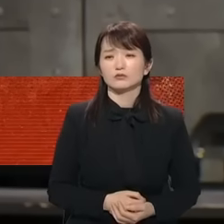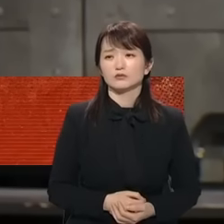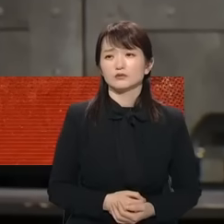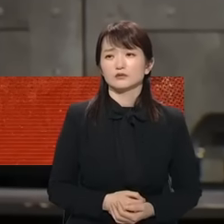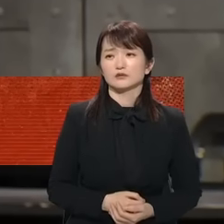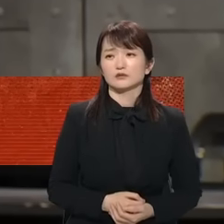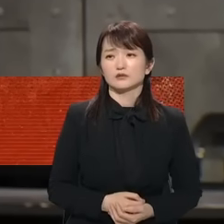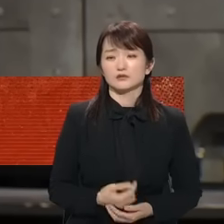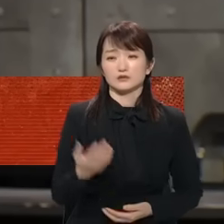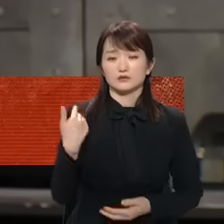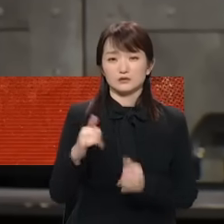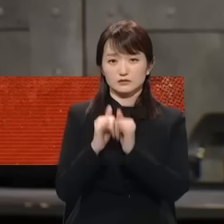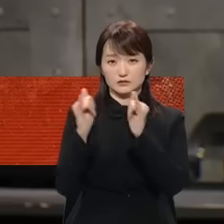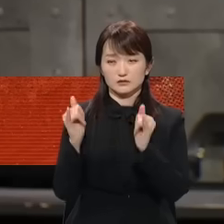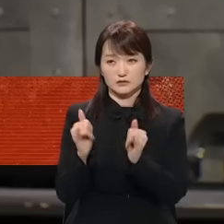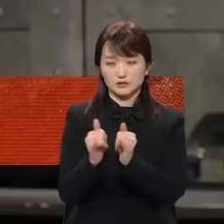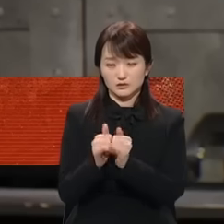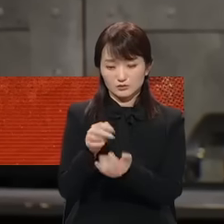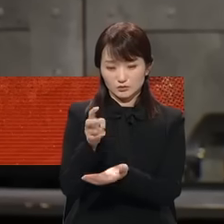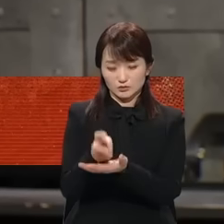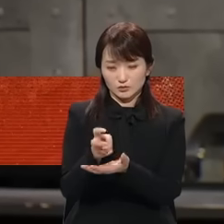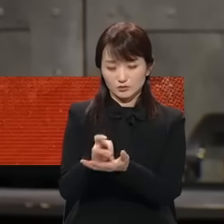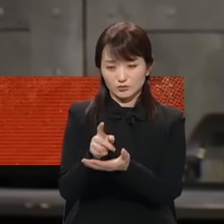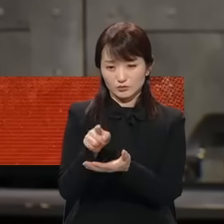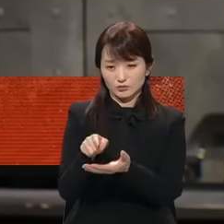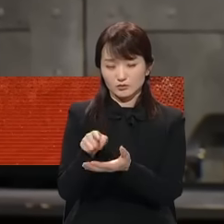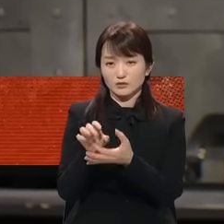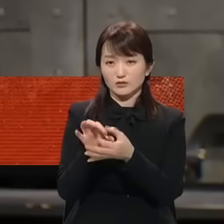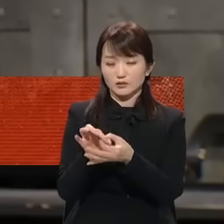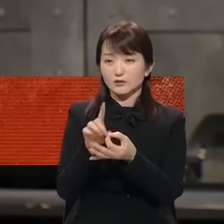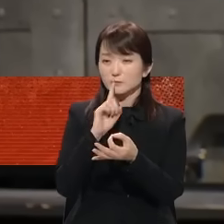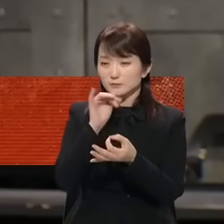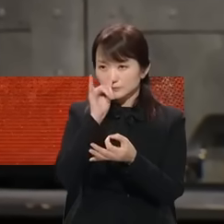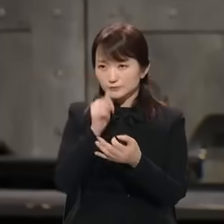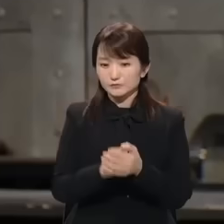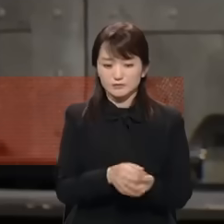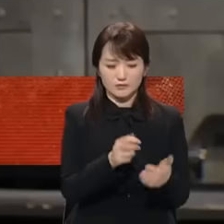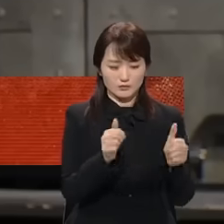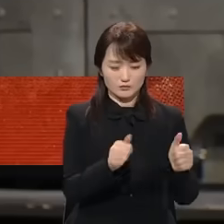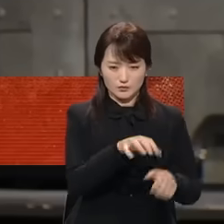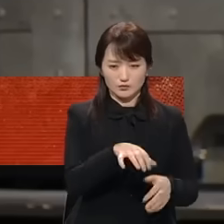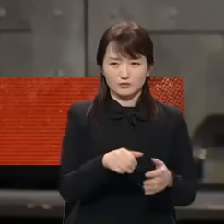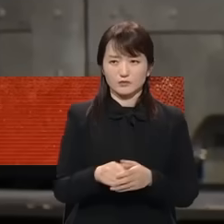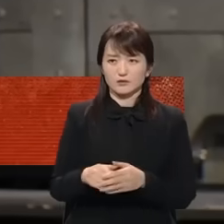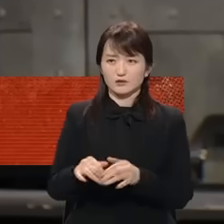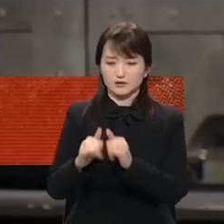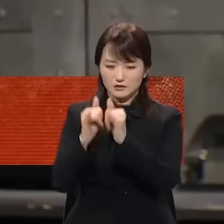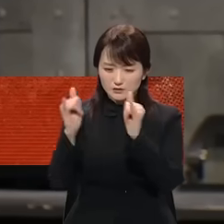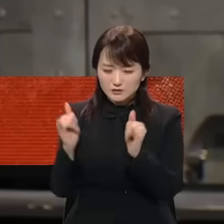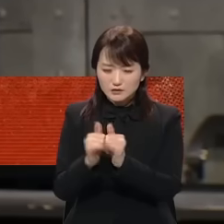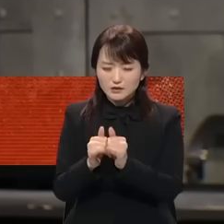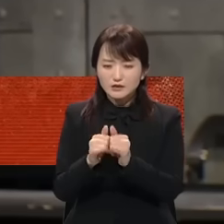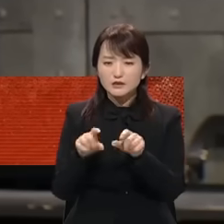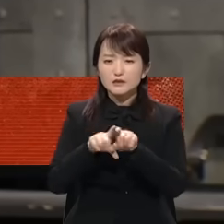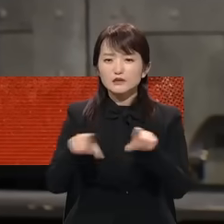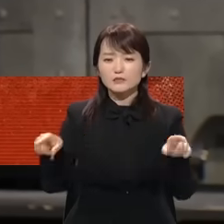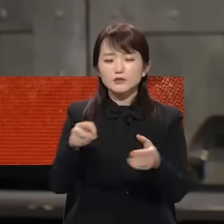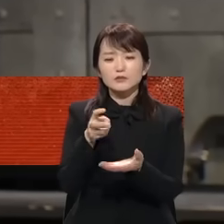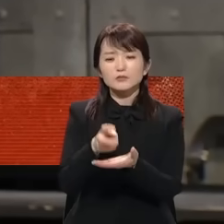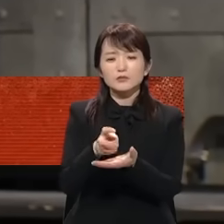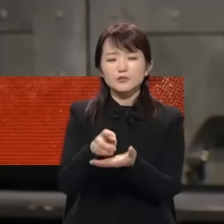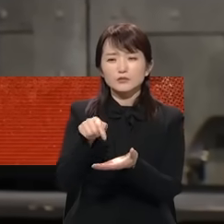사회적 제도 논의를 했는데 그 사회적 제도뿐만 아니라 법원이나 어떤 우리 사회 일반적인 어떤 법 감정도 이런